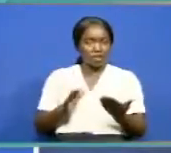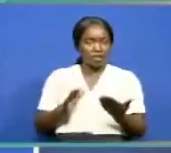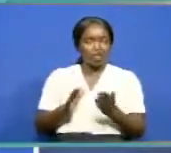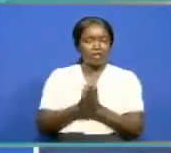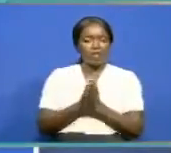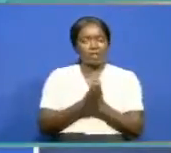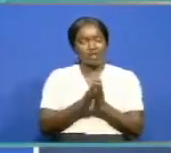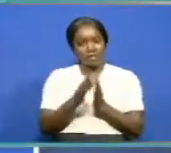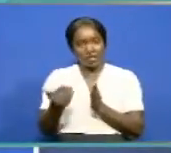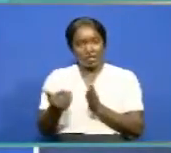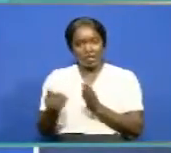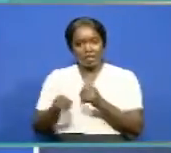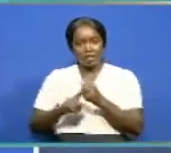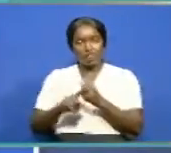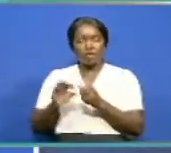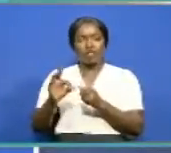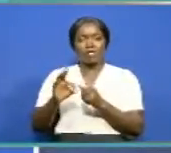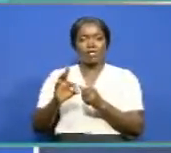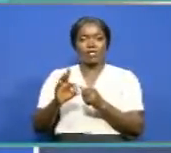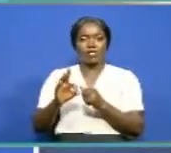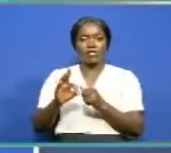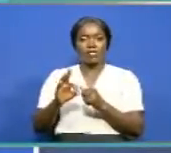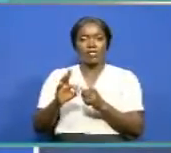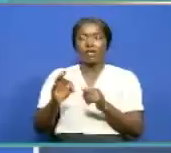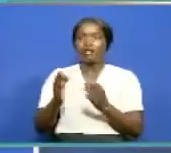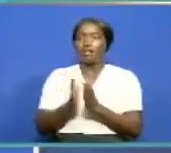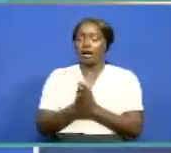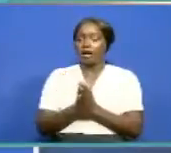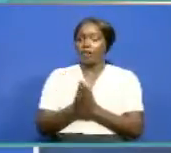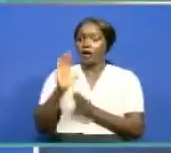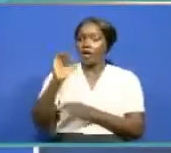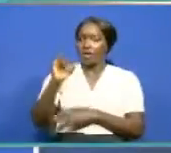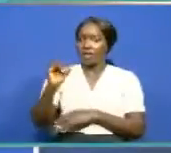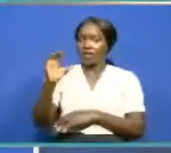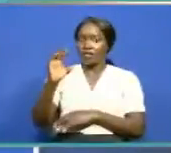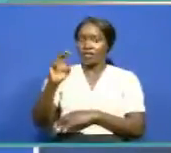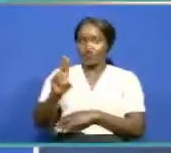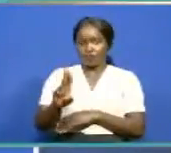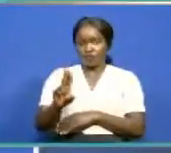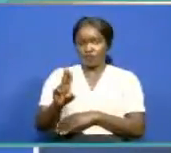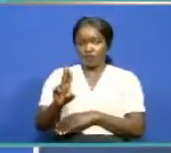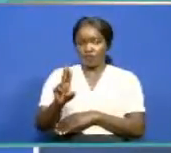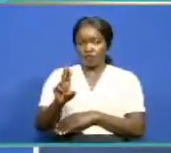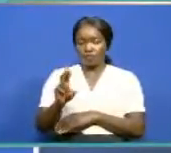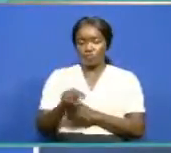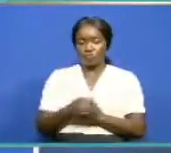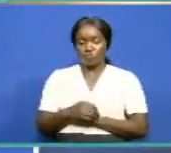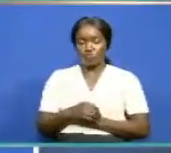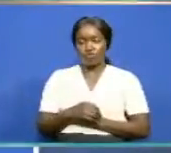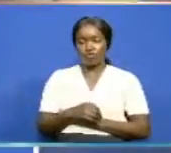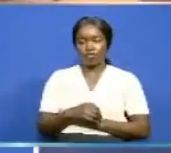wengine 63 wakiwa katika vyumba vya ugonjwa mahututi. Taarifa yake Nancy Okware.